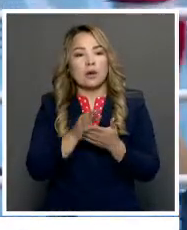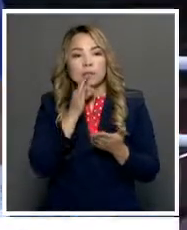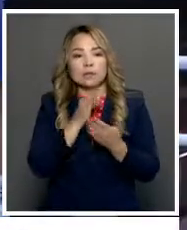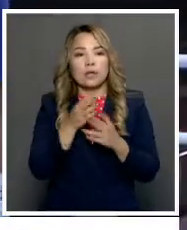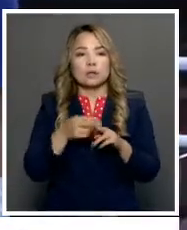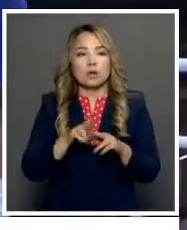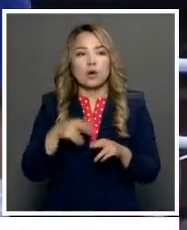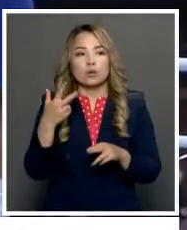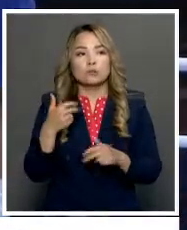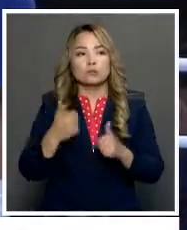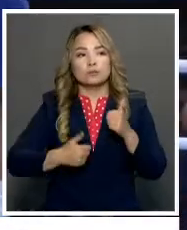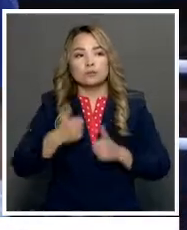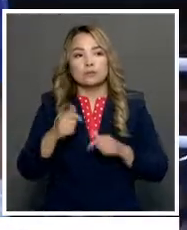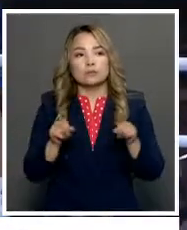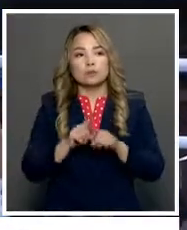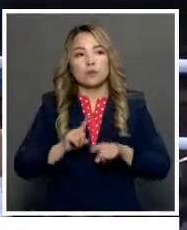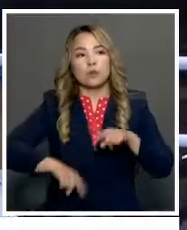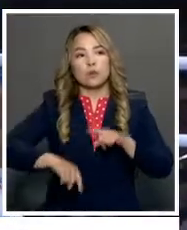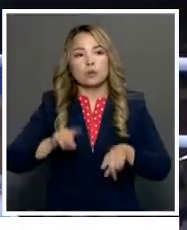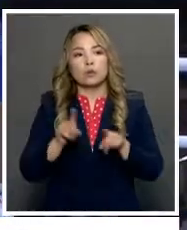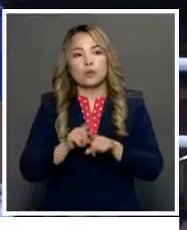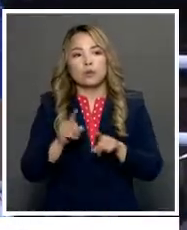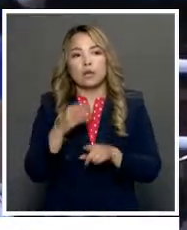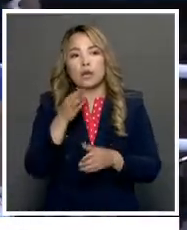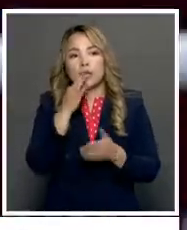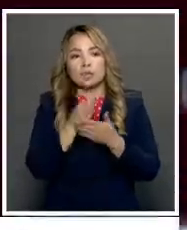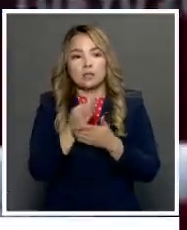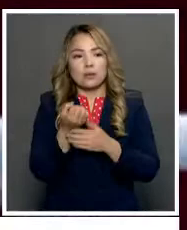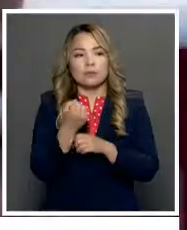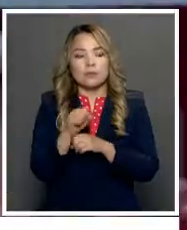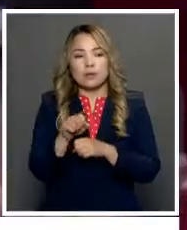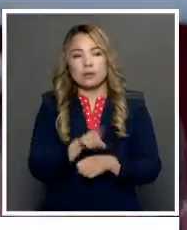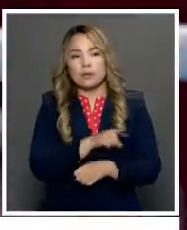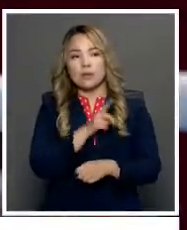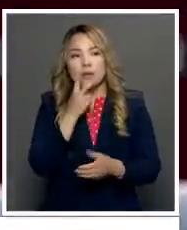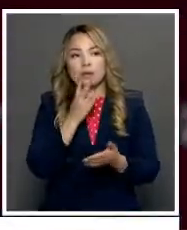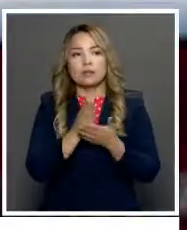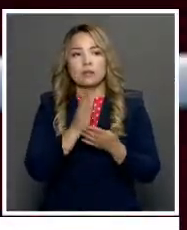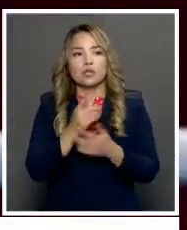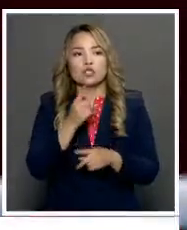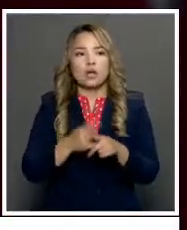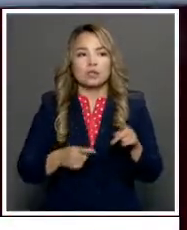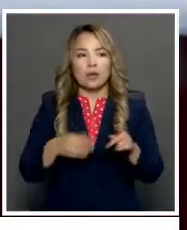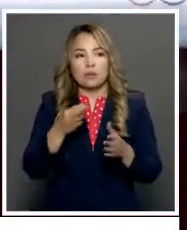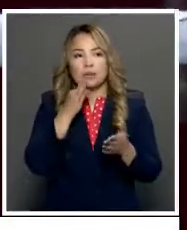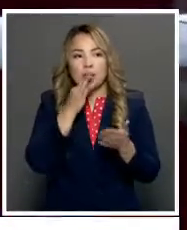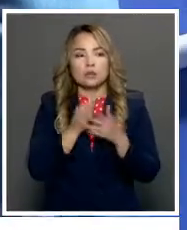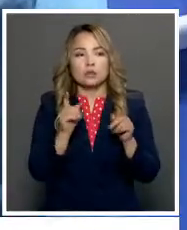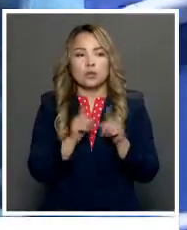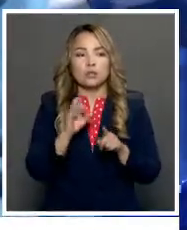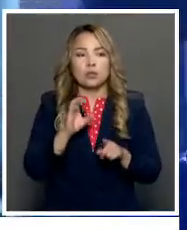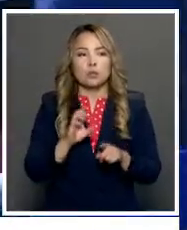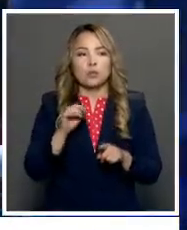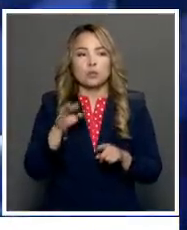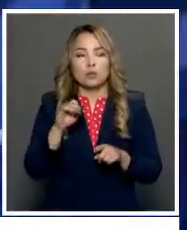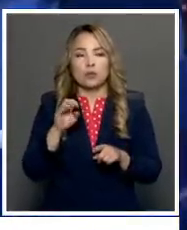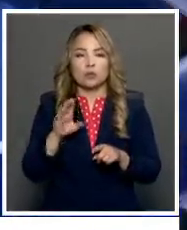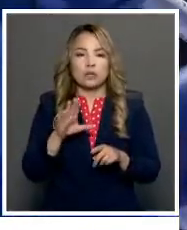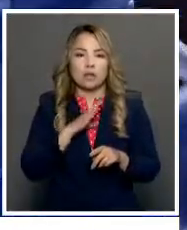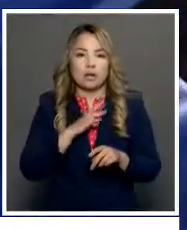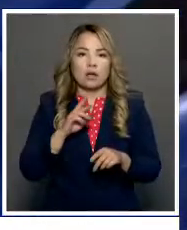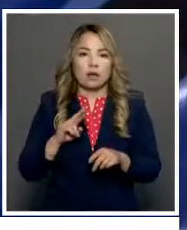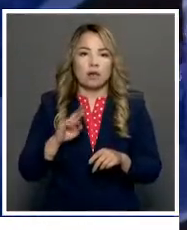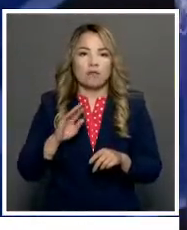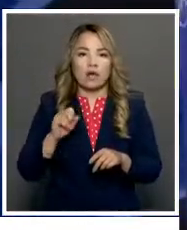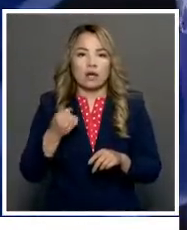бойы білгенінен жаңылмаған отандасымыз шегіне жүріп, шебер өнер көрсетті. Жартылай финалда Сәкен Бибосыновты британиялық Яфай Галал күтіп